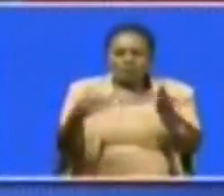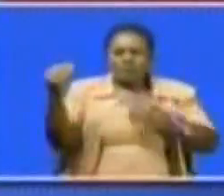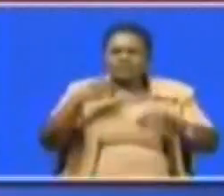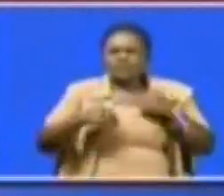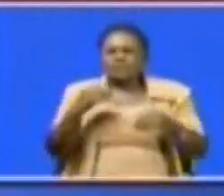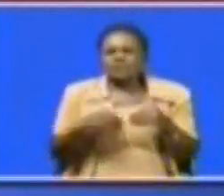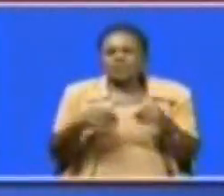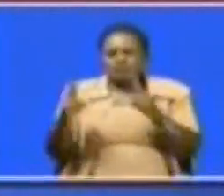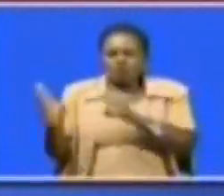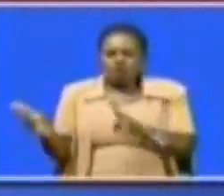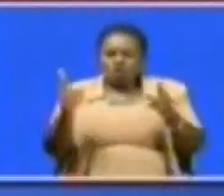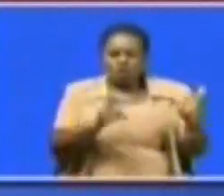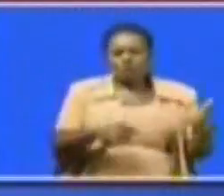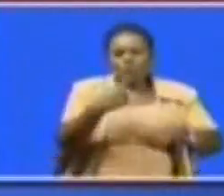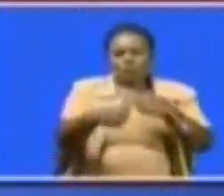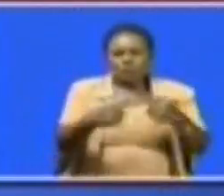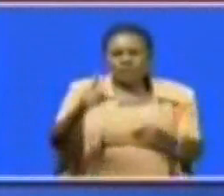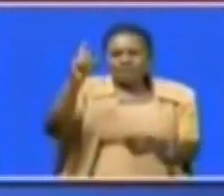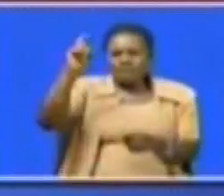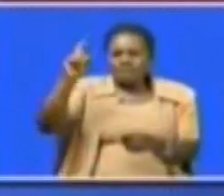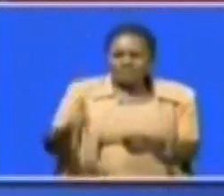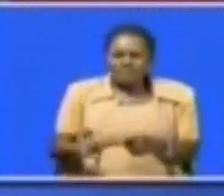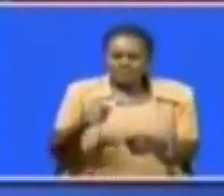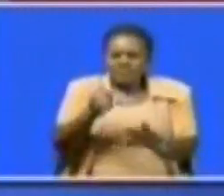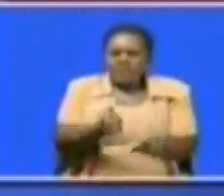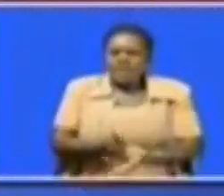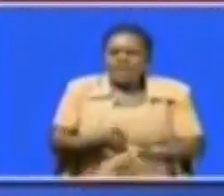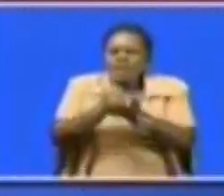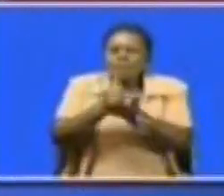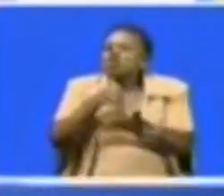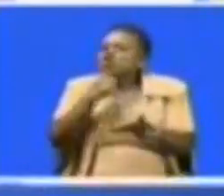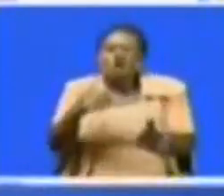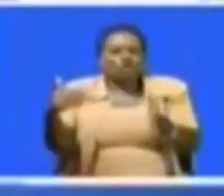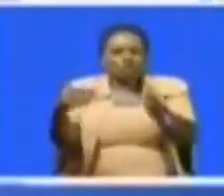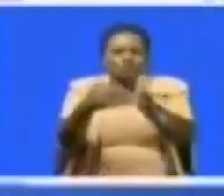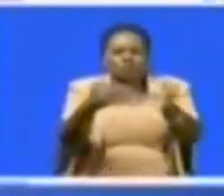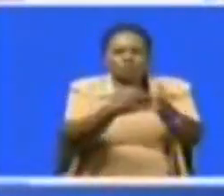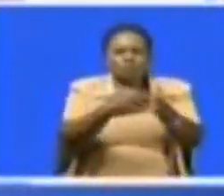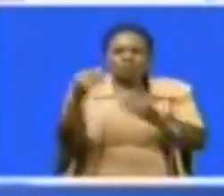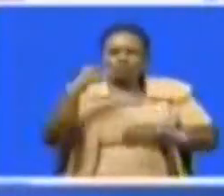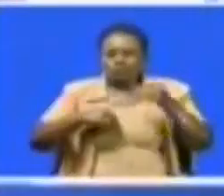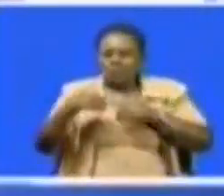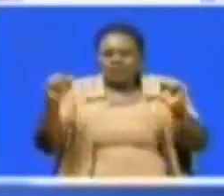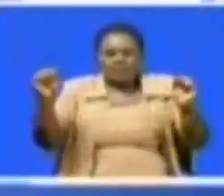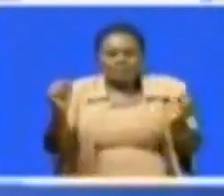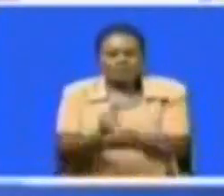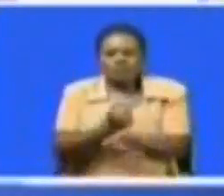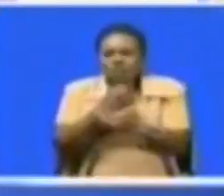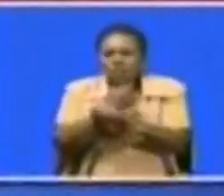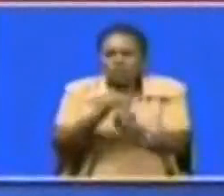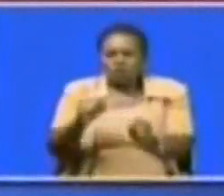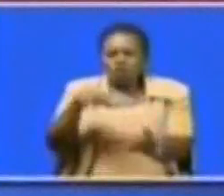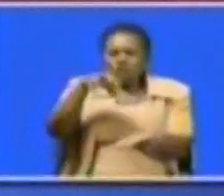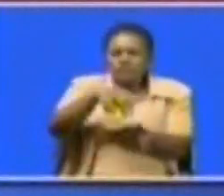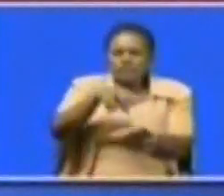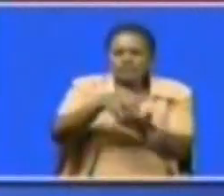ufisadi. The judicial process must be seen as an enabler, not as an obstacle in fighting corruption. We cannot take corruption